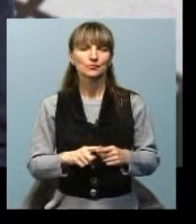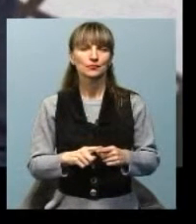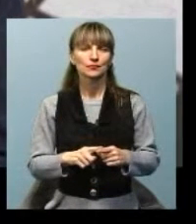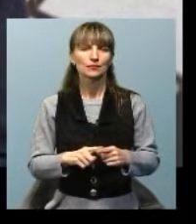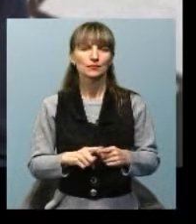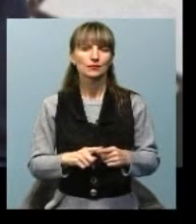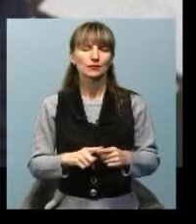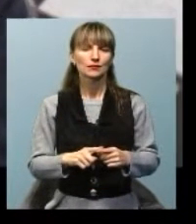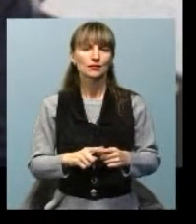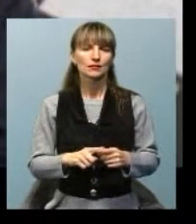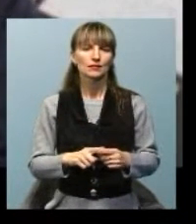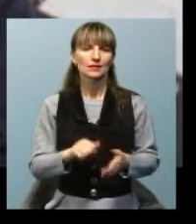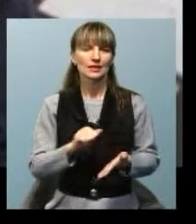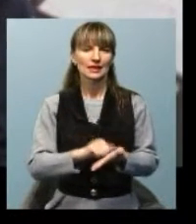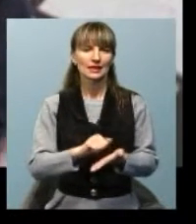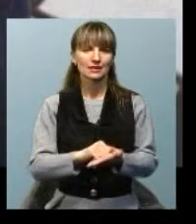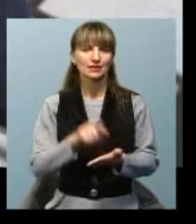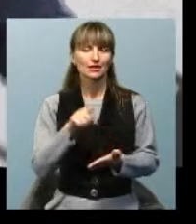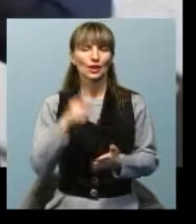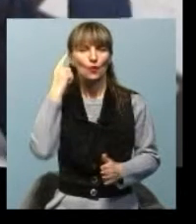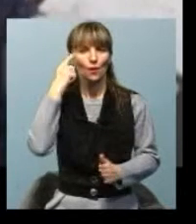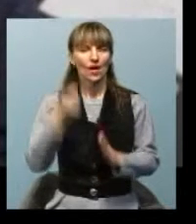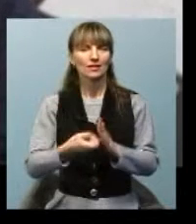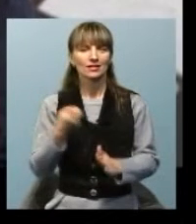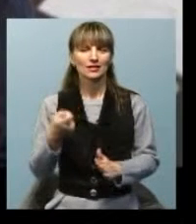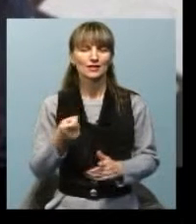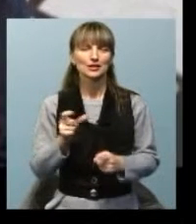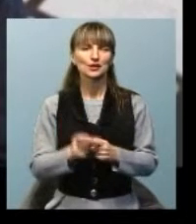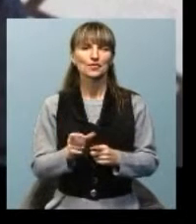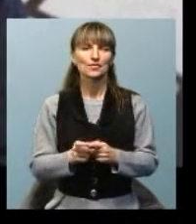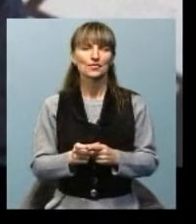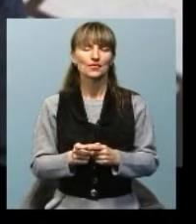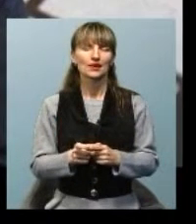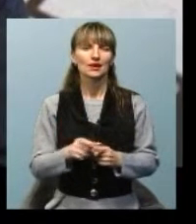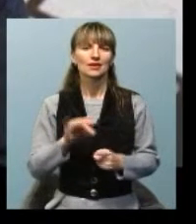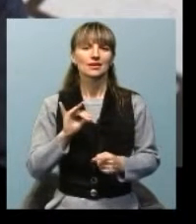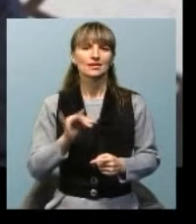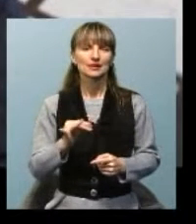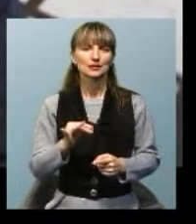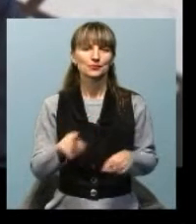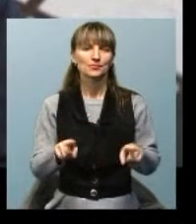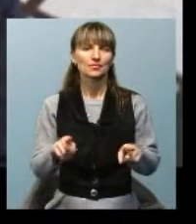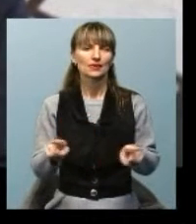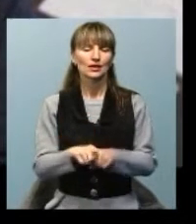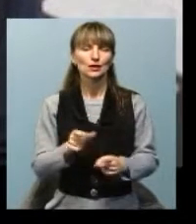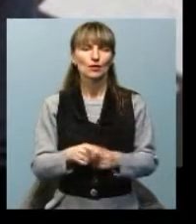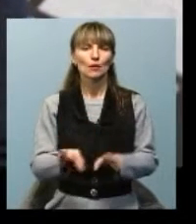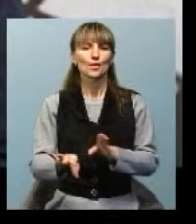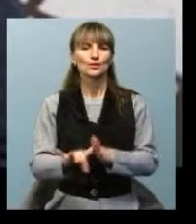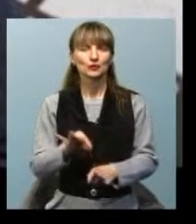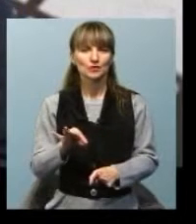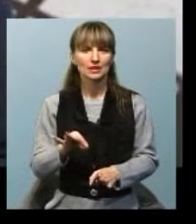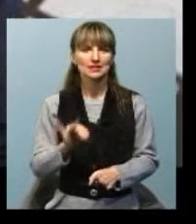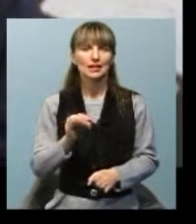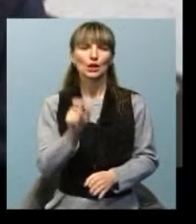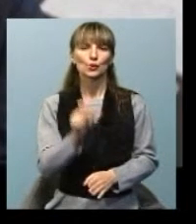книжка, на ней угадывают слово, и какое слово получается, и